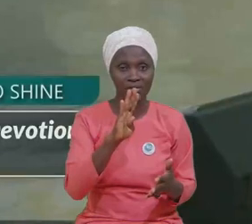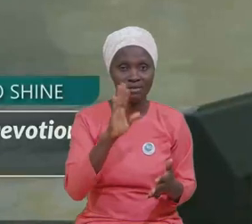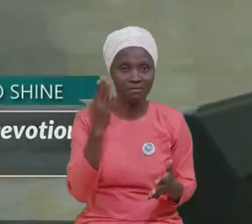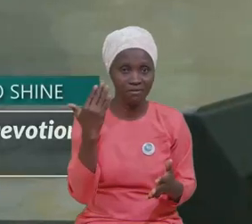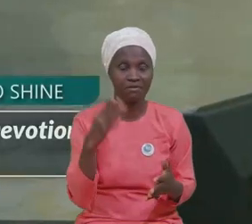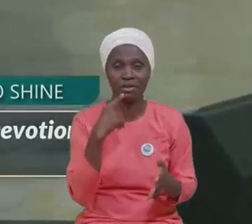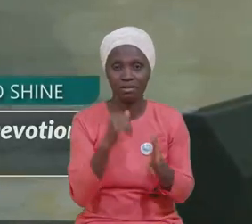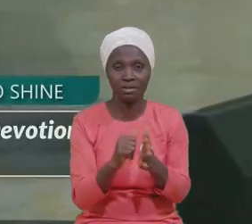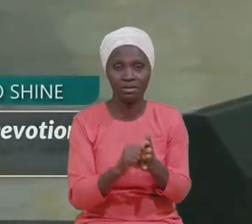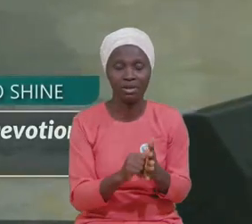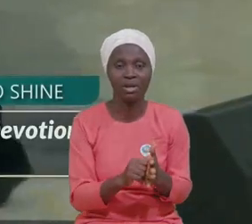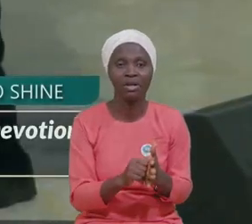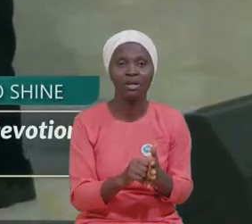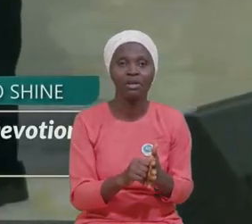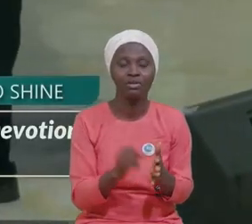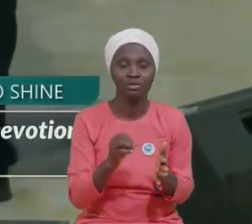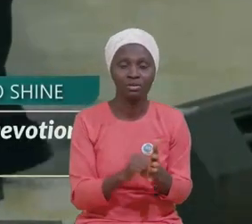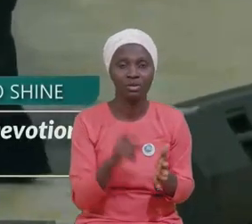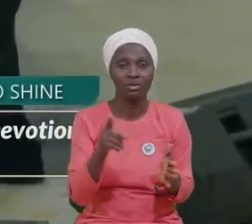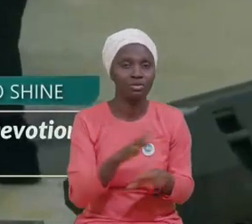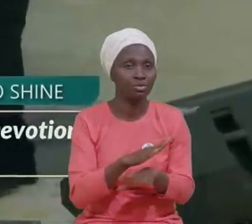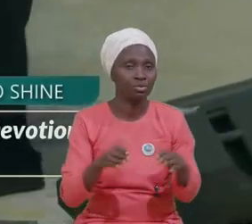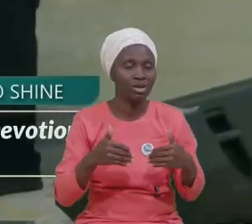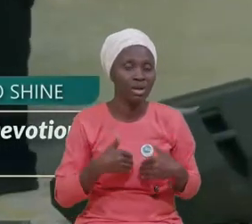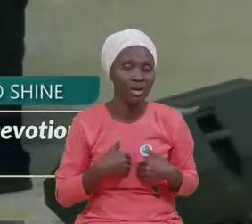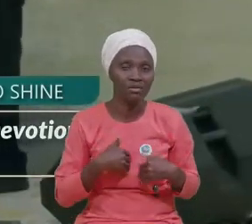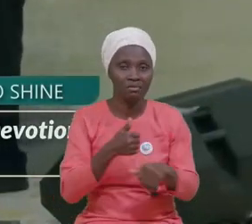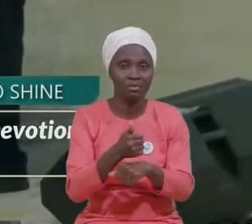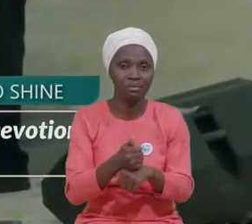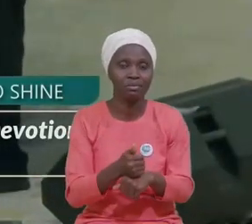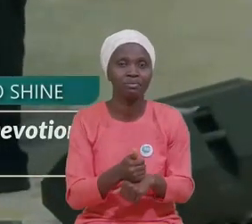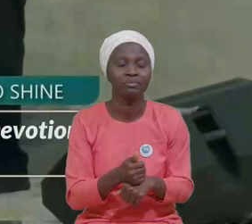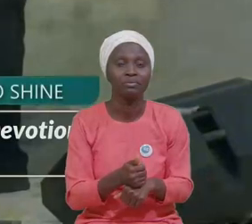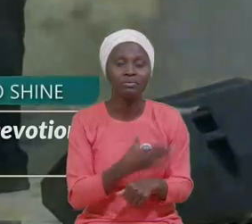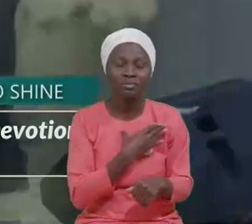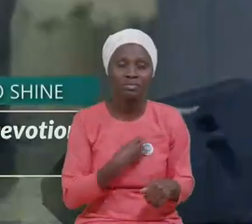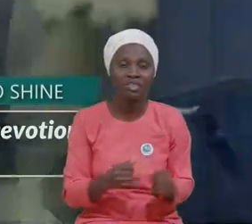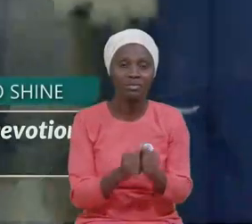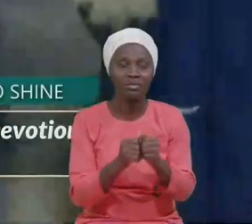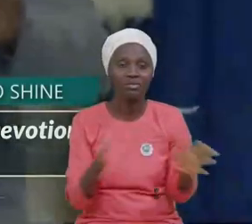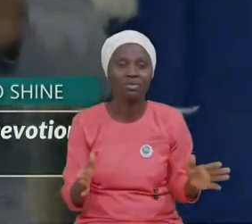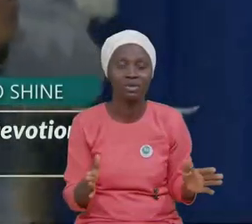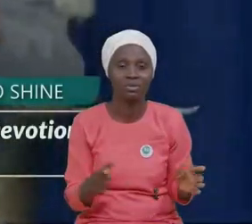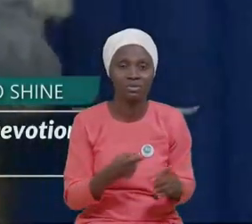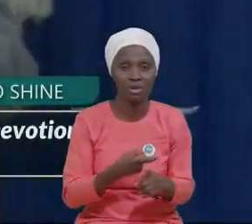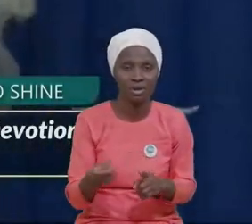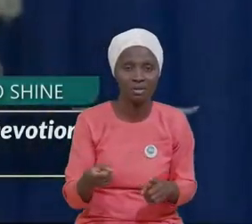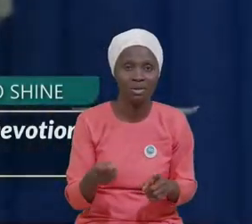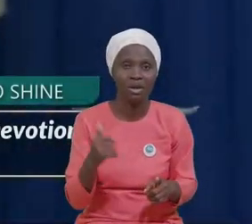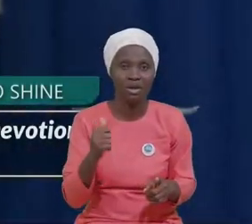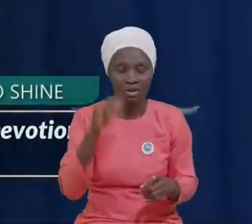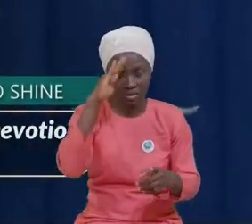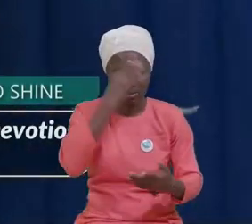soyez irréprochables et purs, des enfants de Dieu irrépréhensibles, au milieu